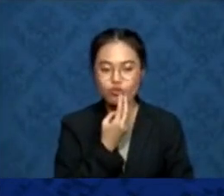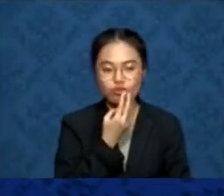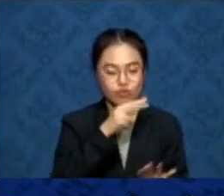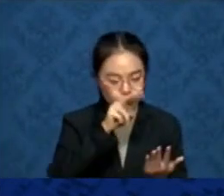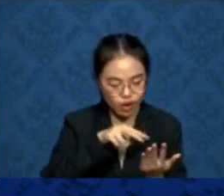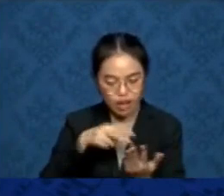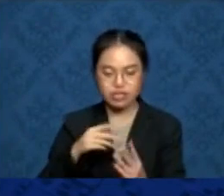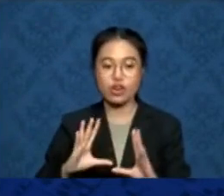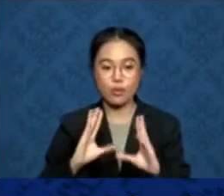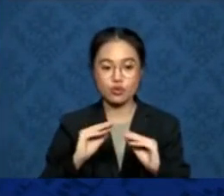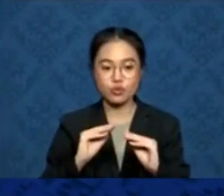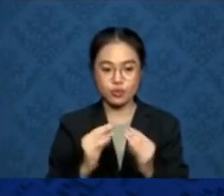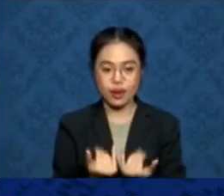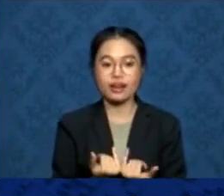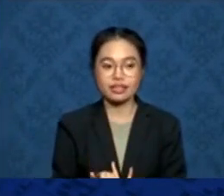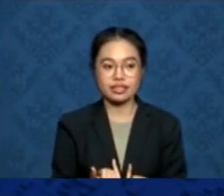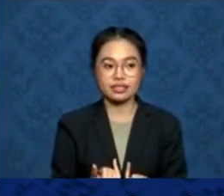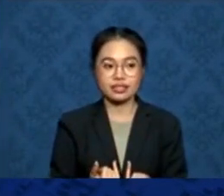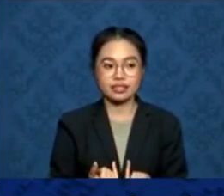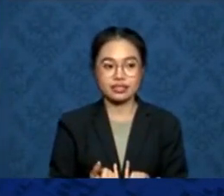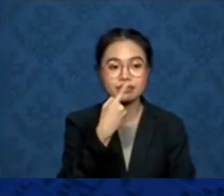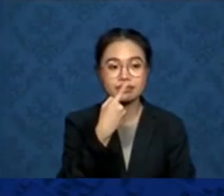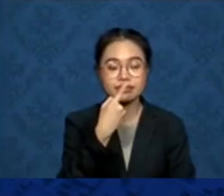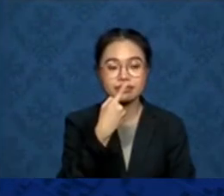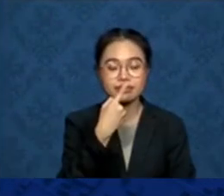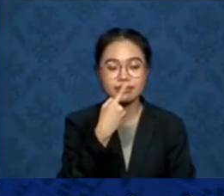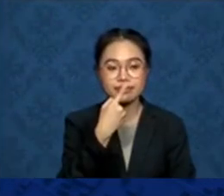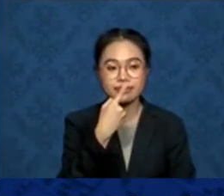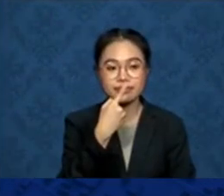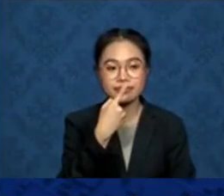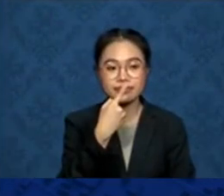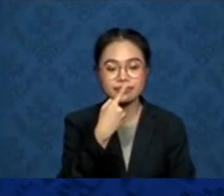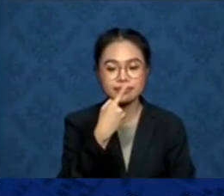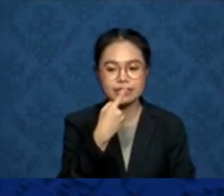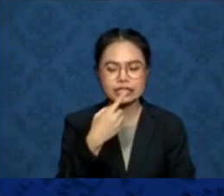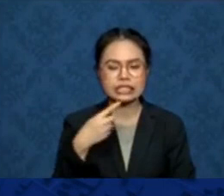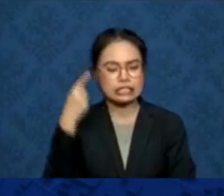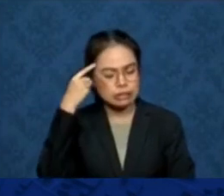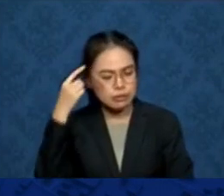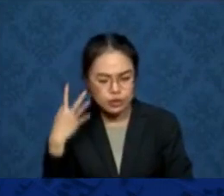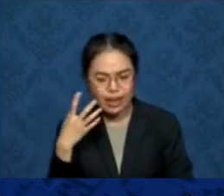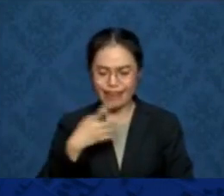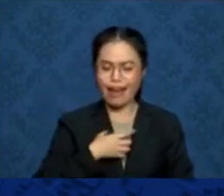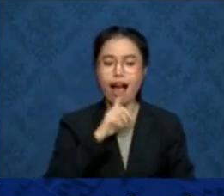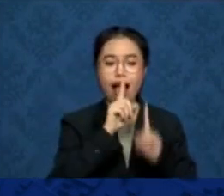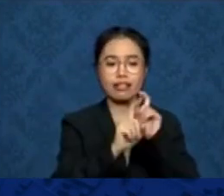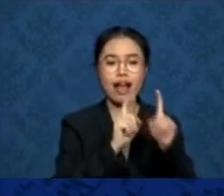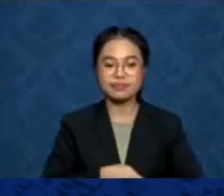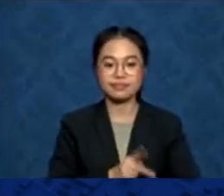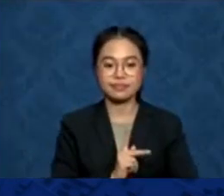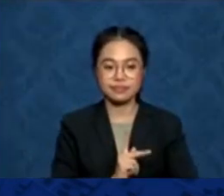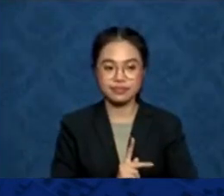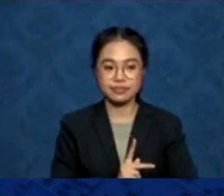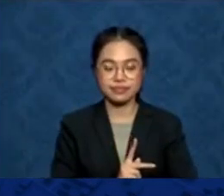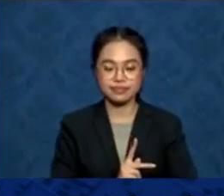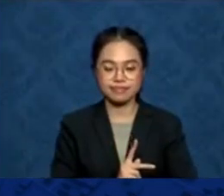ฝ่ายละ20 ชั่วโมงนะครับหลังจากนั้นนายกรัฐมนตรีเศรษฐาทวีสินนะครับได้ชี้แจงหลักการและก็เหตุผลความจำเป็นใน